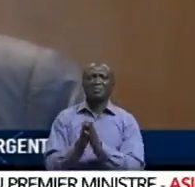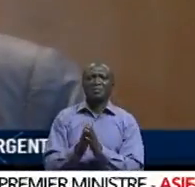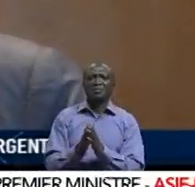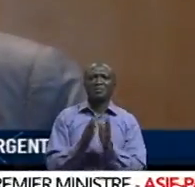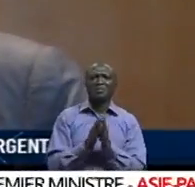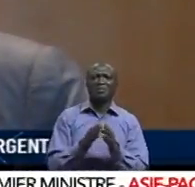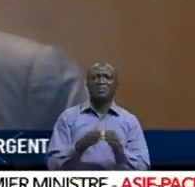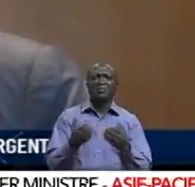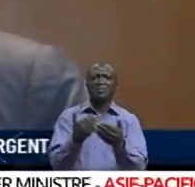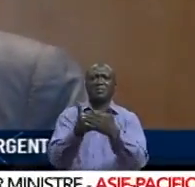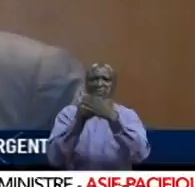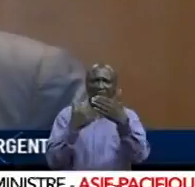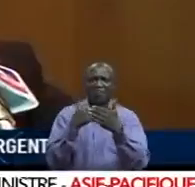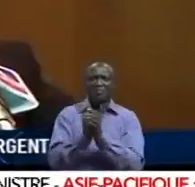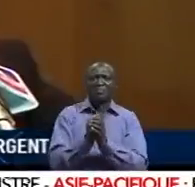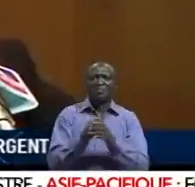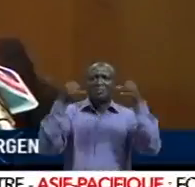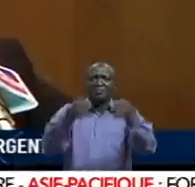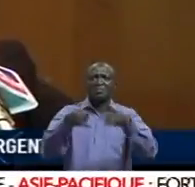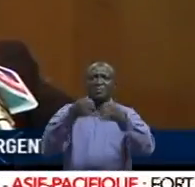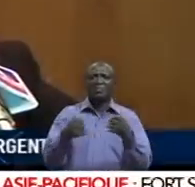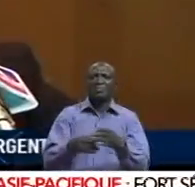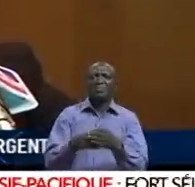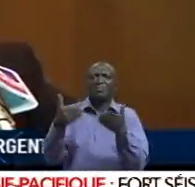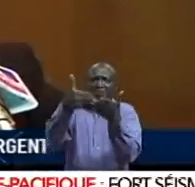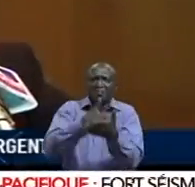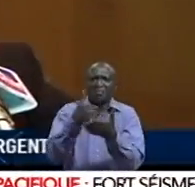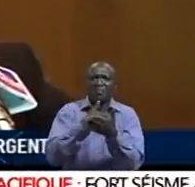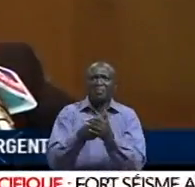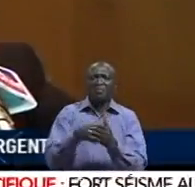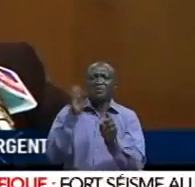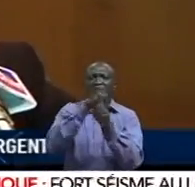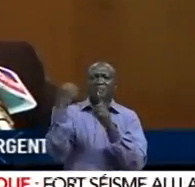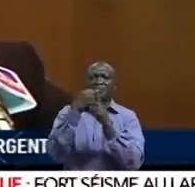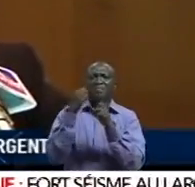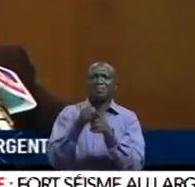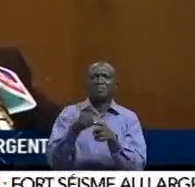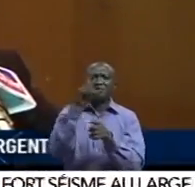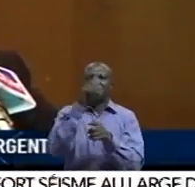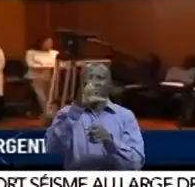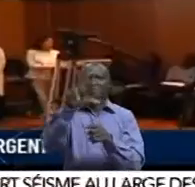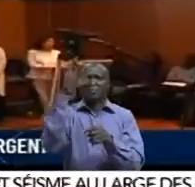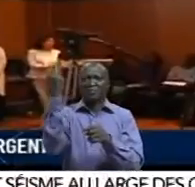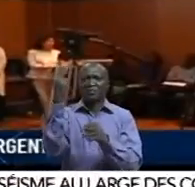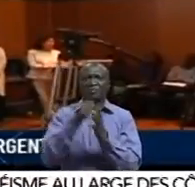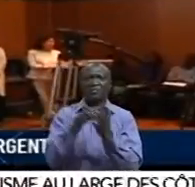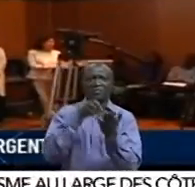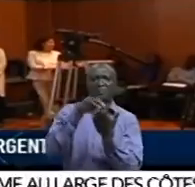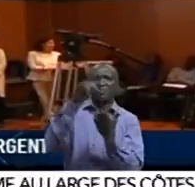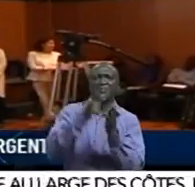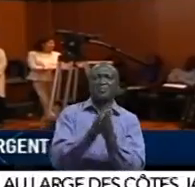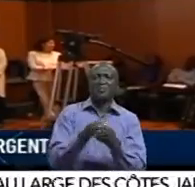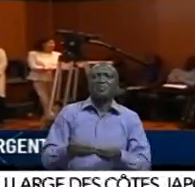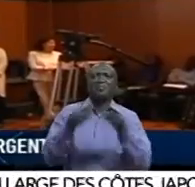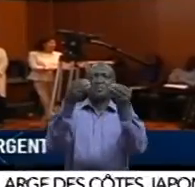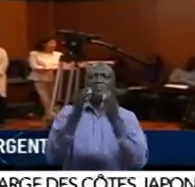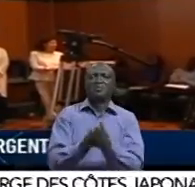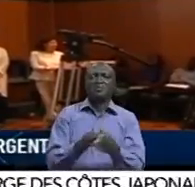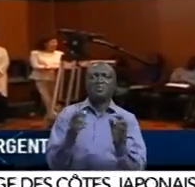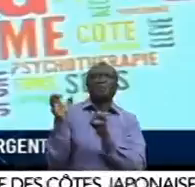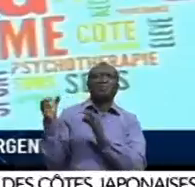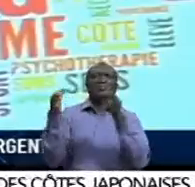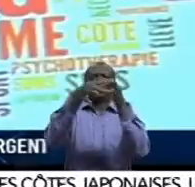d'installer un nouvel environnement de travail pour cela un montant de 132 millions de francs a été décaissé par l'Union européenne pour